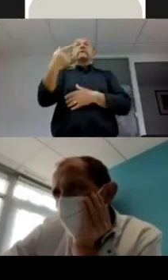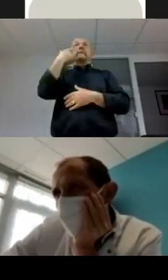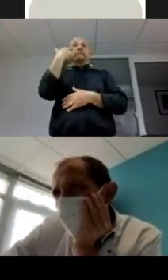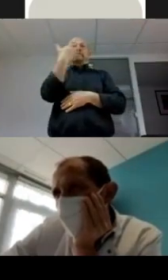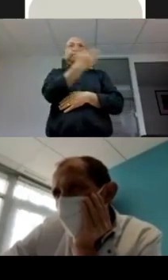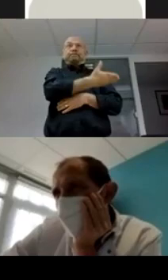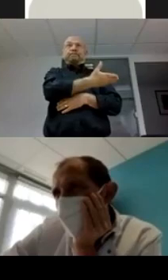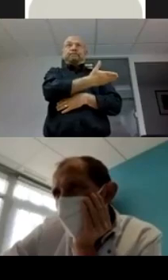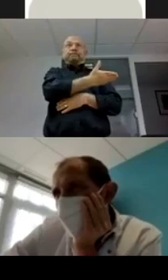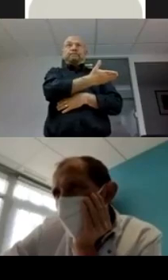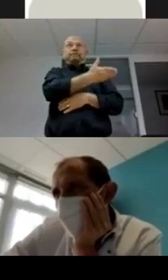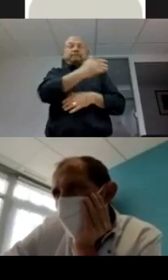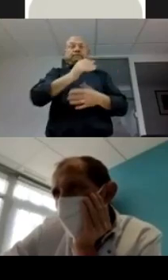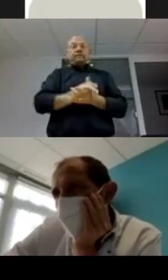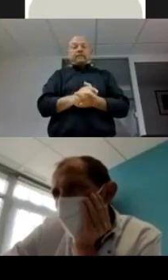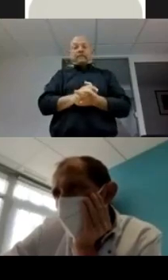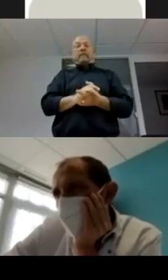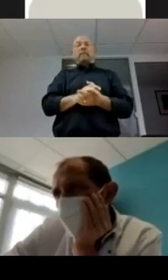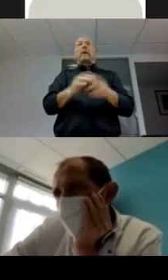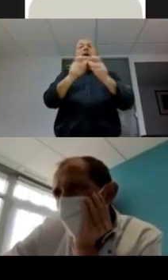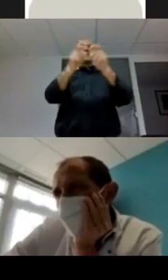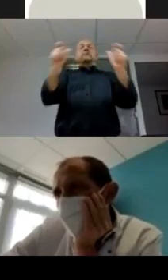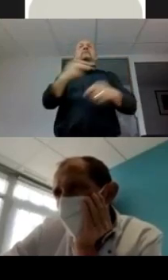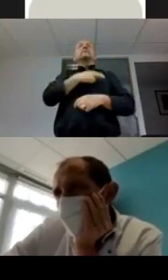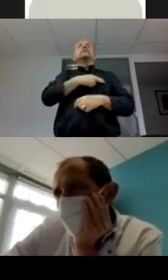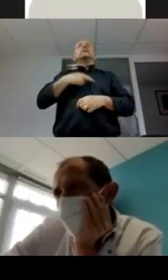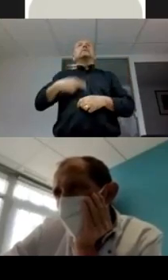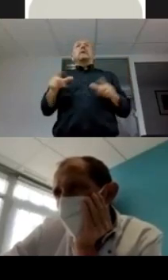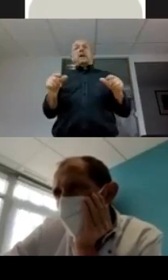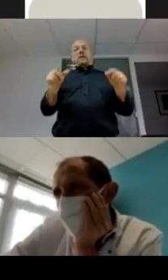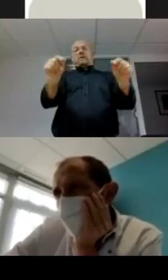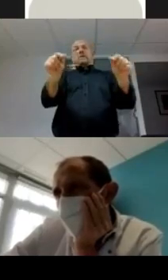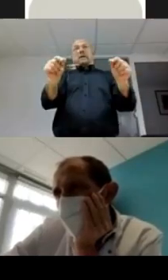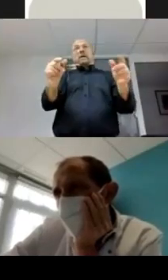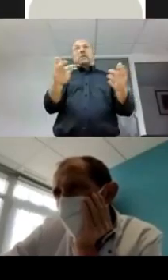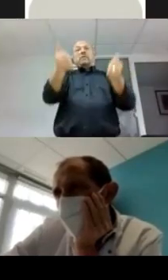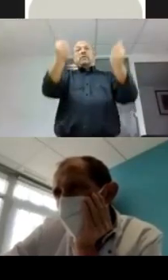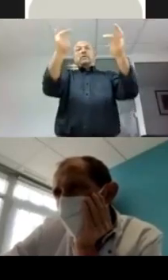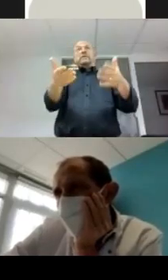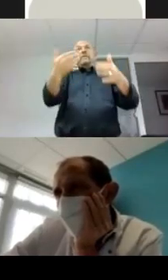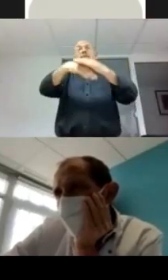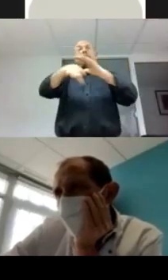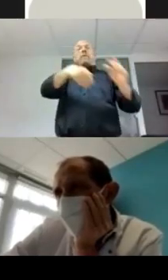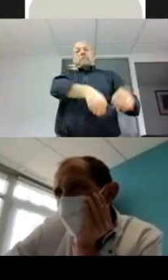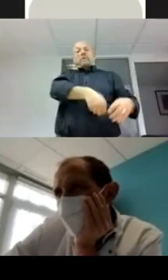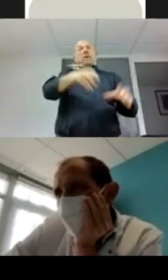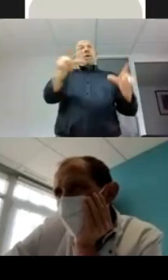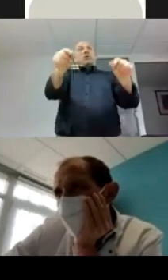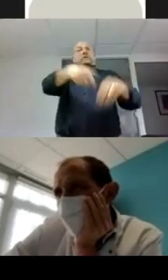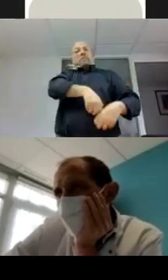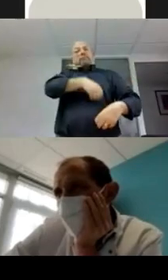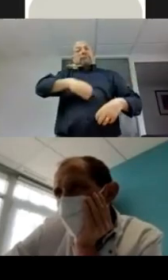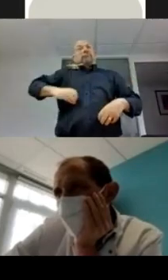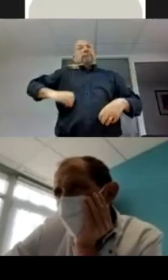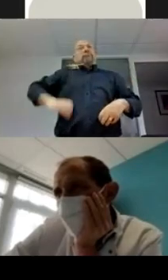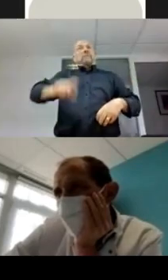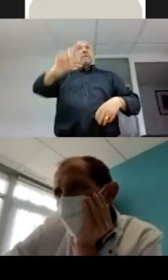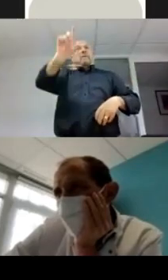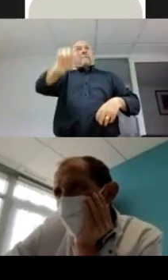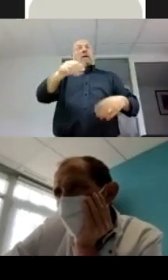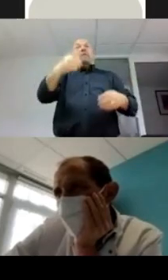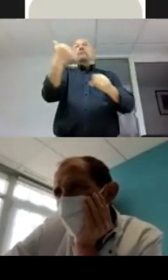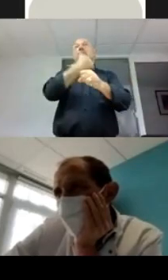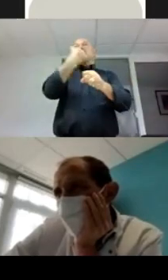Je vous présente là une diapositive de l'Institut national du cancer à propos du dépistage du cancer colorectal pour en